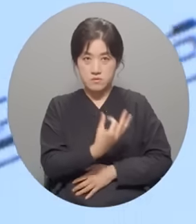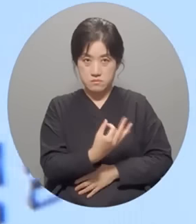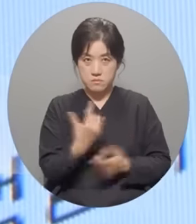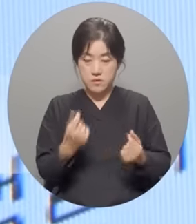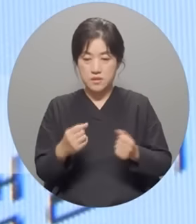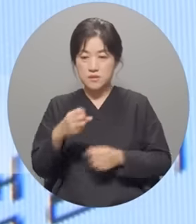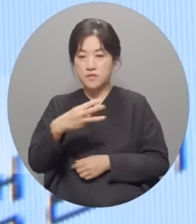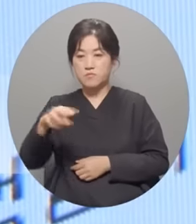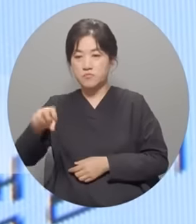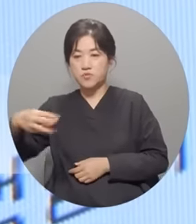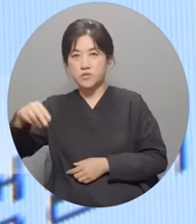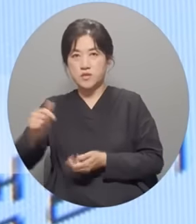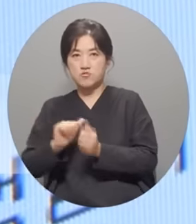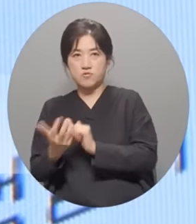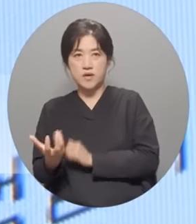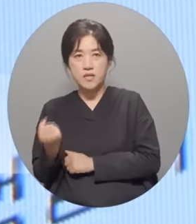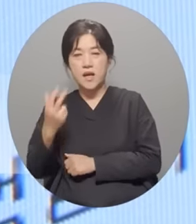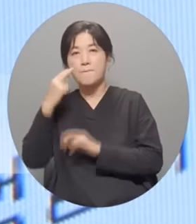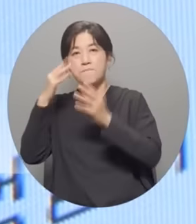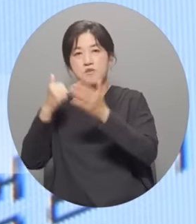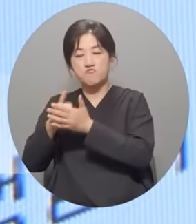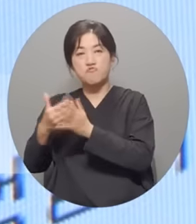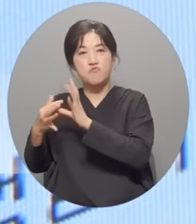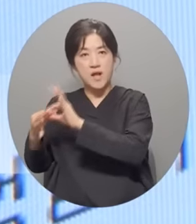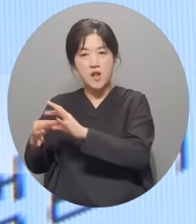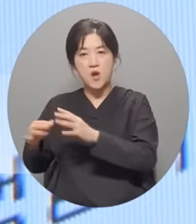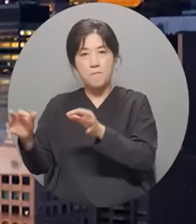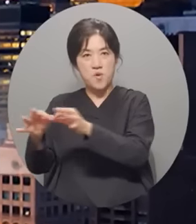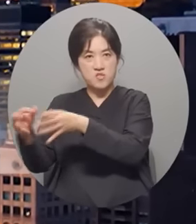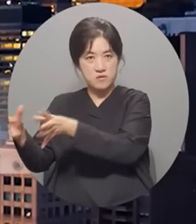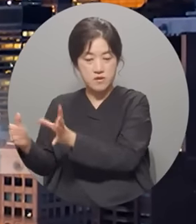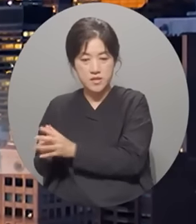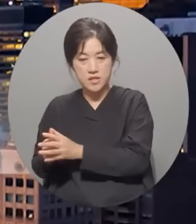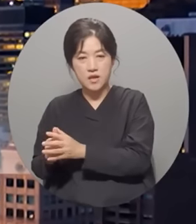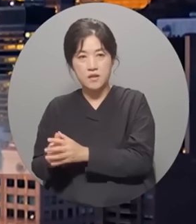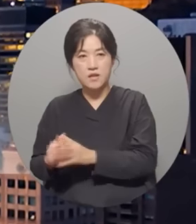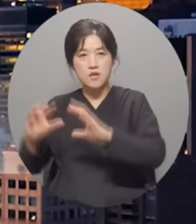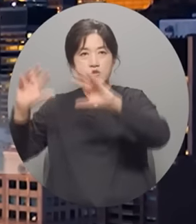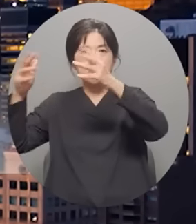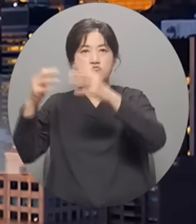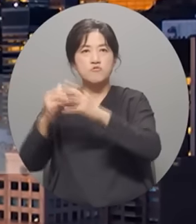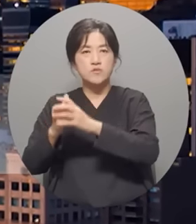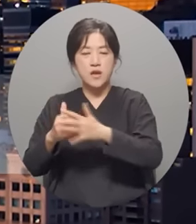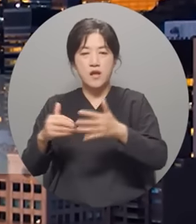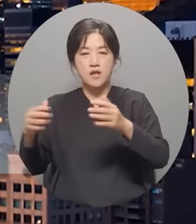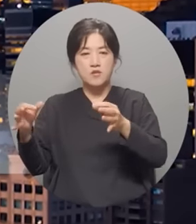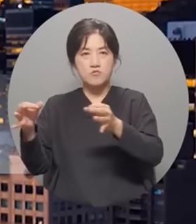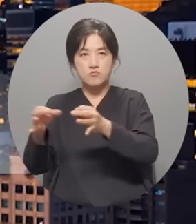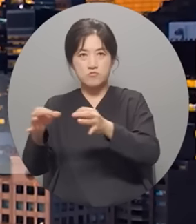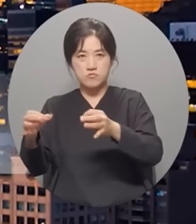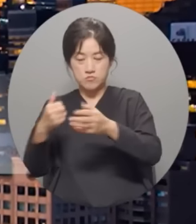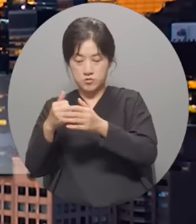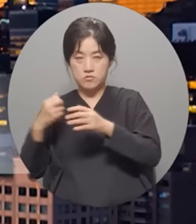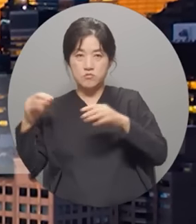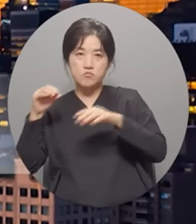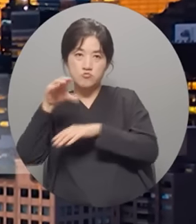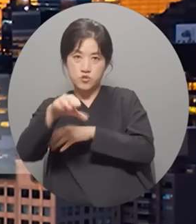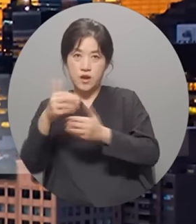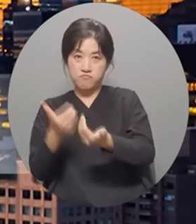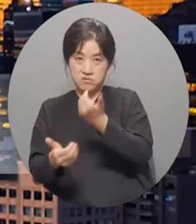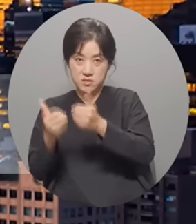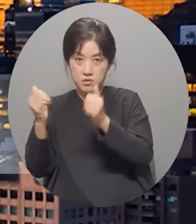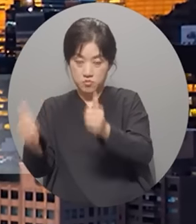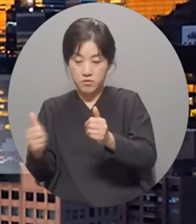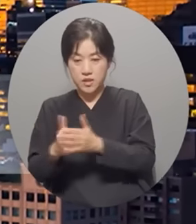삼성물산 주주였던 미국계 펀드들은 국제 투자 분쟁 소송을 통해 이미 우리 정부로부터 천억원대